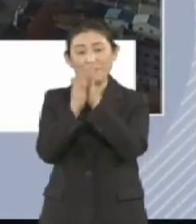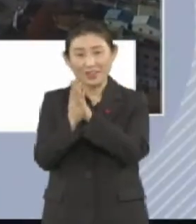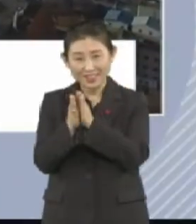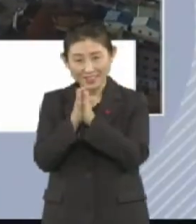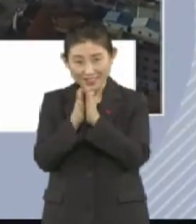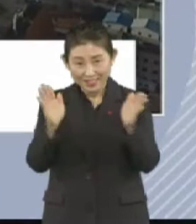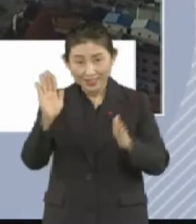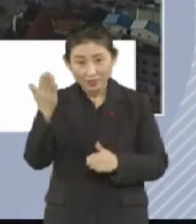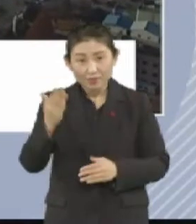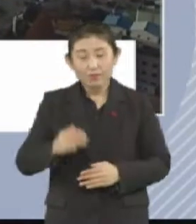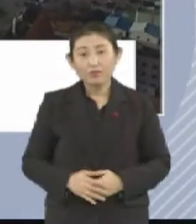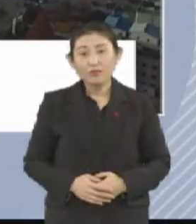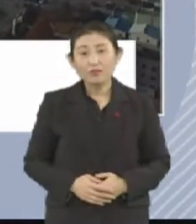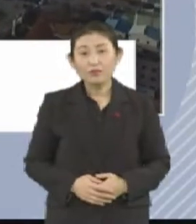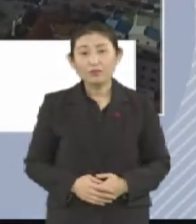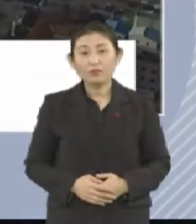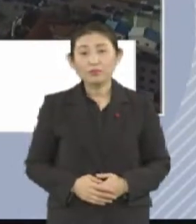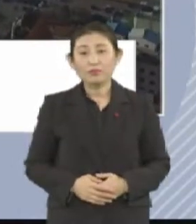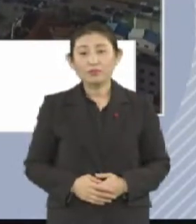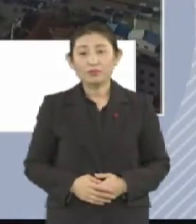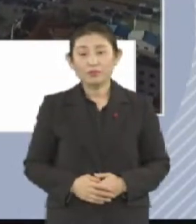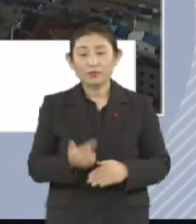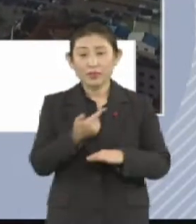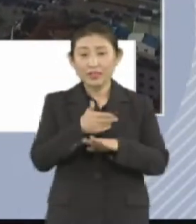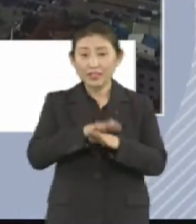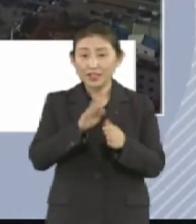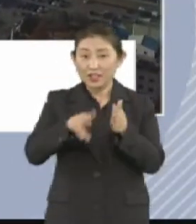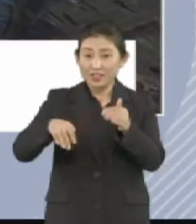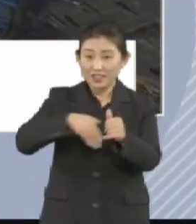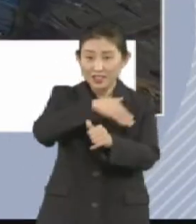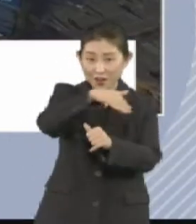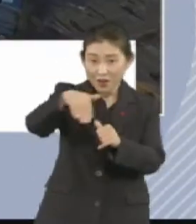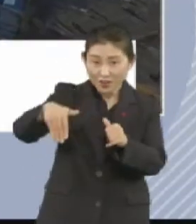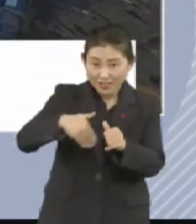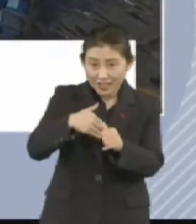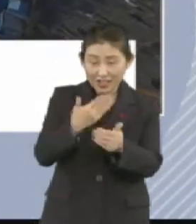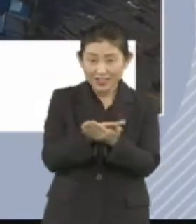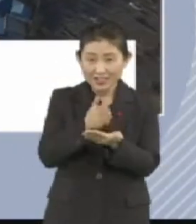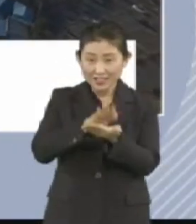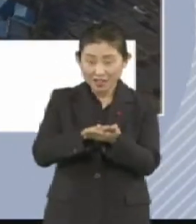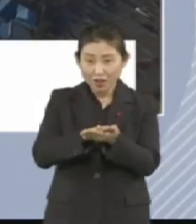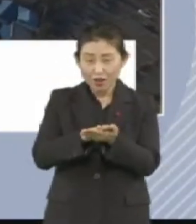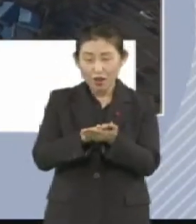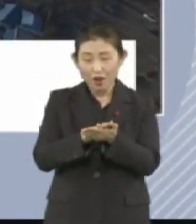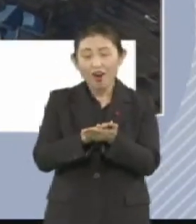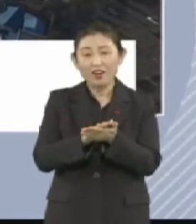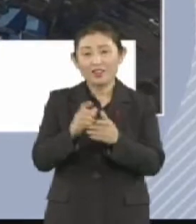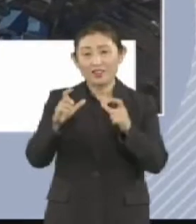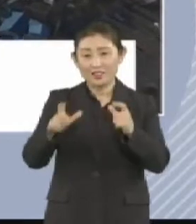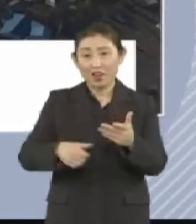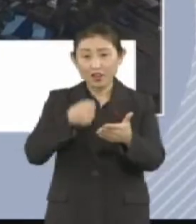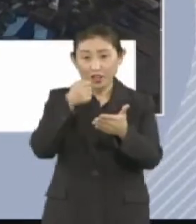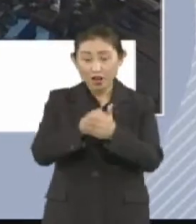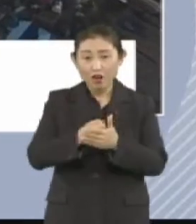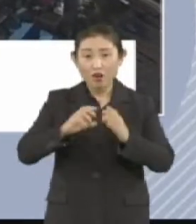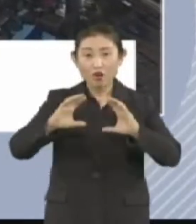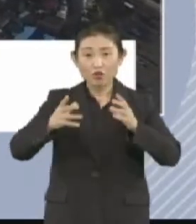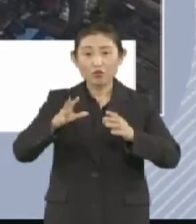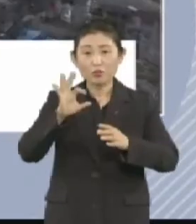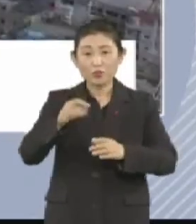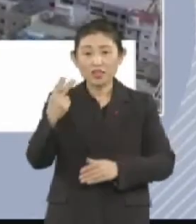이렇게 말씀드릴 수 있습니다. 대전 역세권의 재정비 촉진 지구는 우선 국비